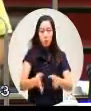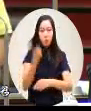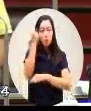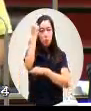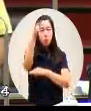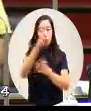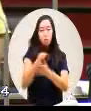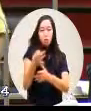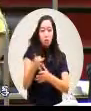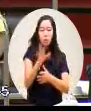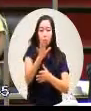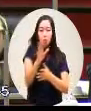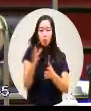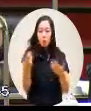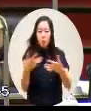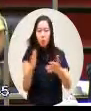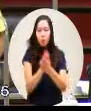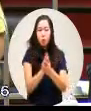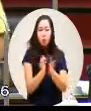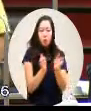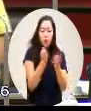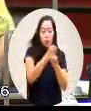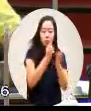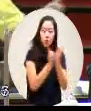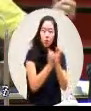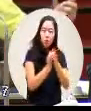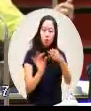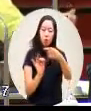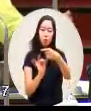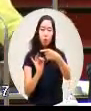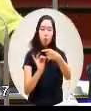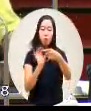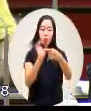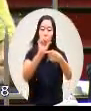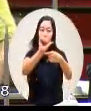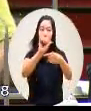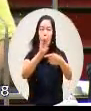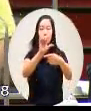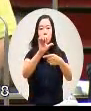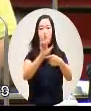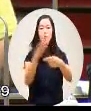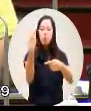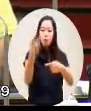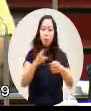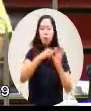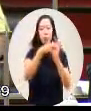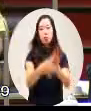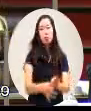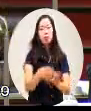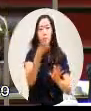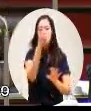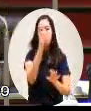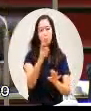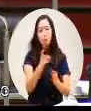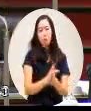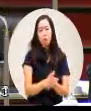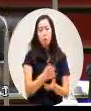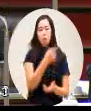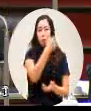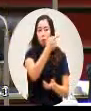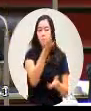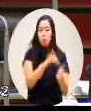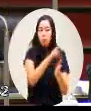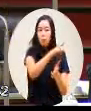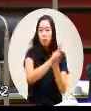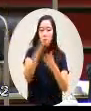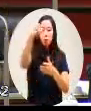题，完成95%啊，无法度继续完成。结果啊，伊即马去阳